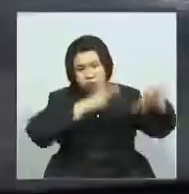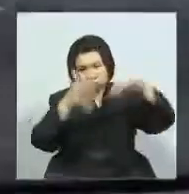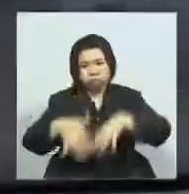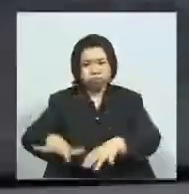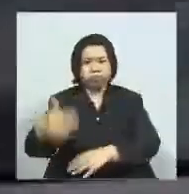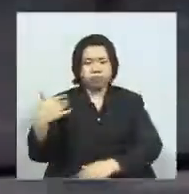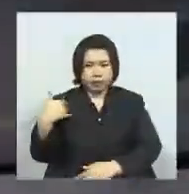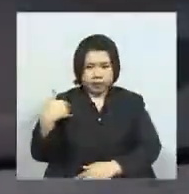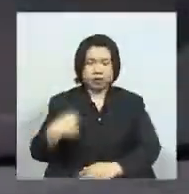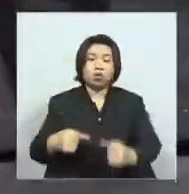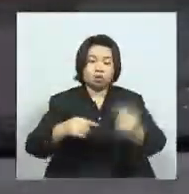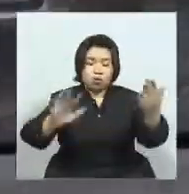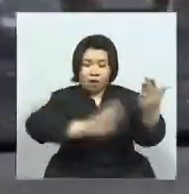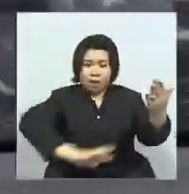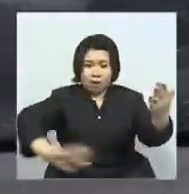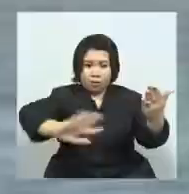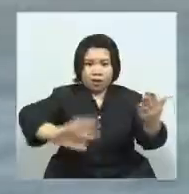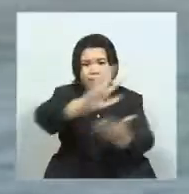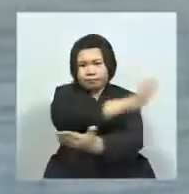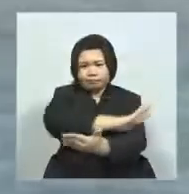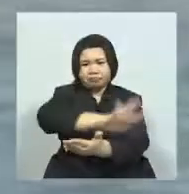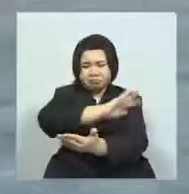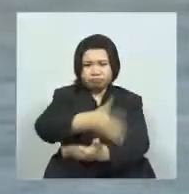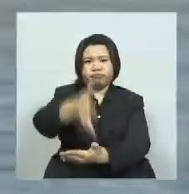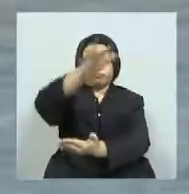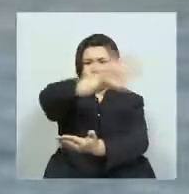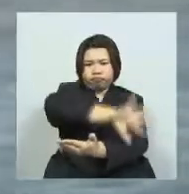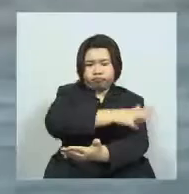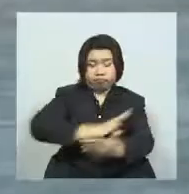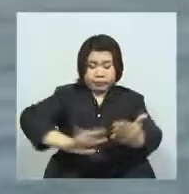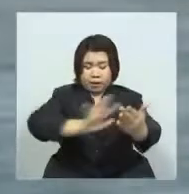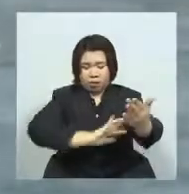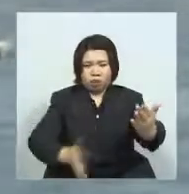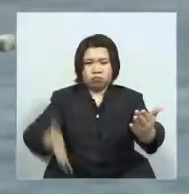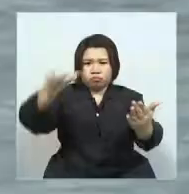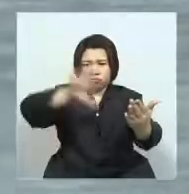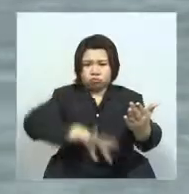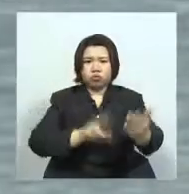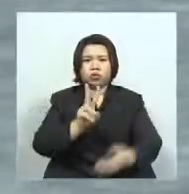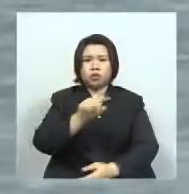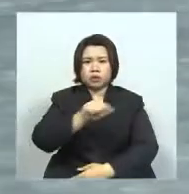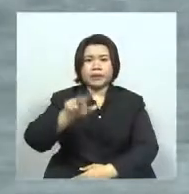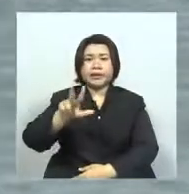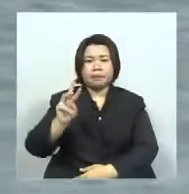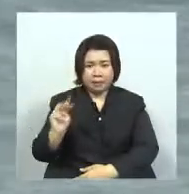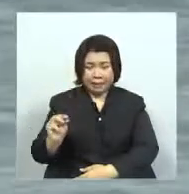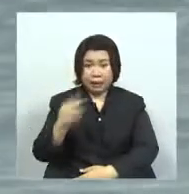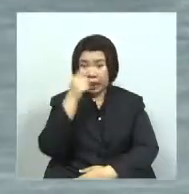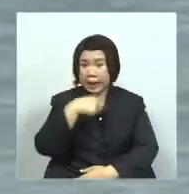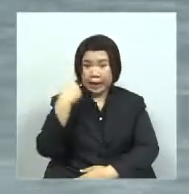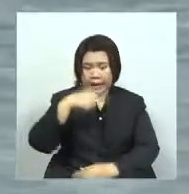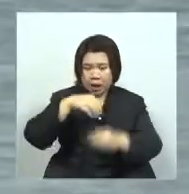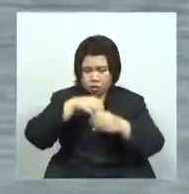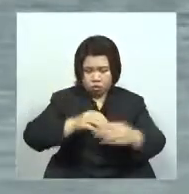ได้ค่ะส่นเคลนลมบิเวนอ่าไทยและถเลอัดมั มีกำลงแรงบริเวนอ่าไทยเคลนสูง 2-3 เส drinkingประชาชนทอัDr.